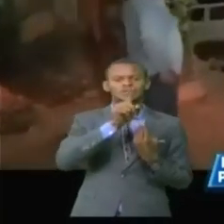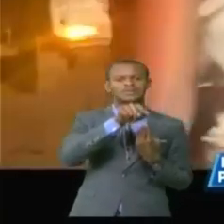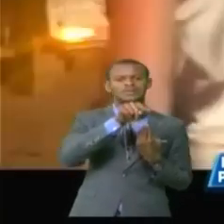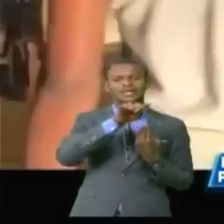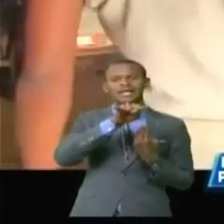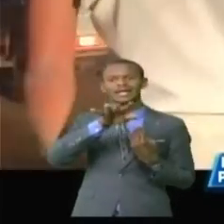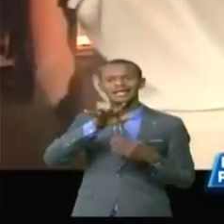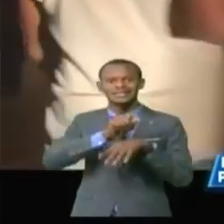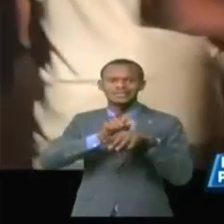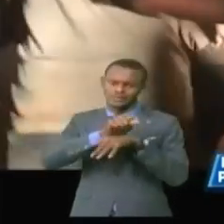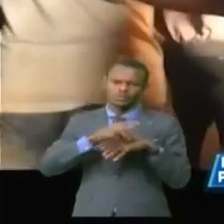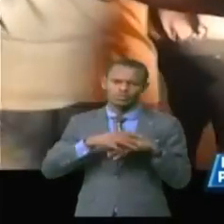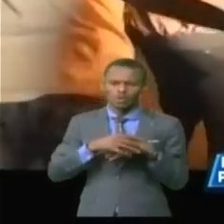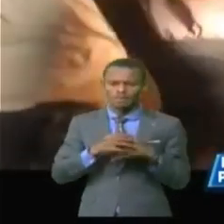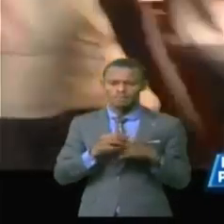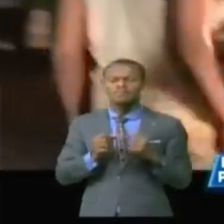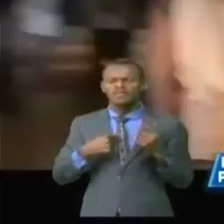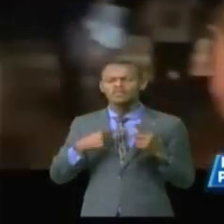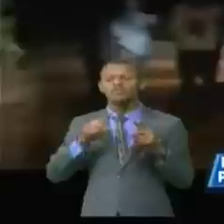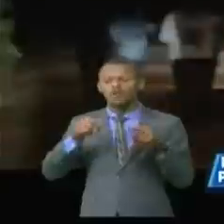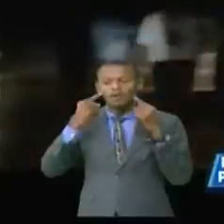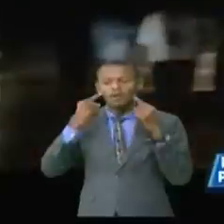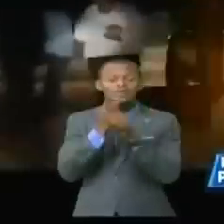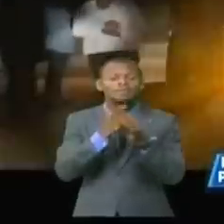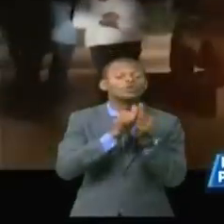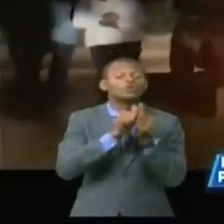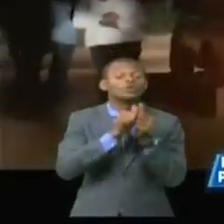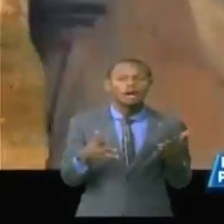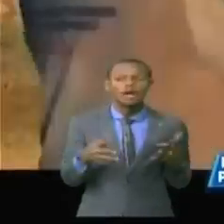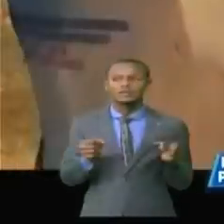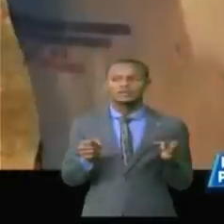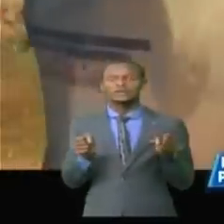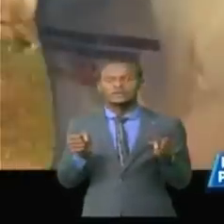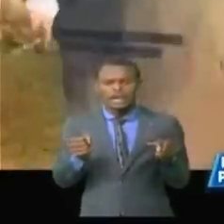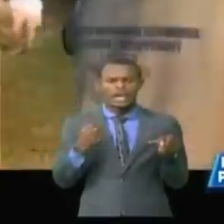été mis à contribution pour retrouver la route.